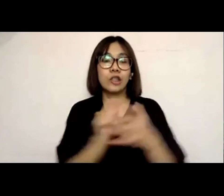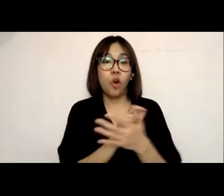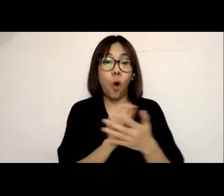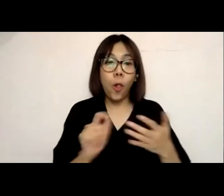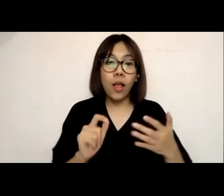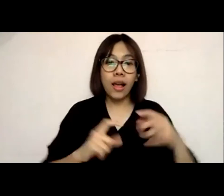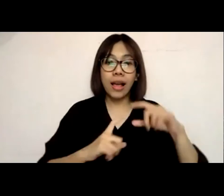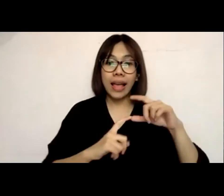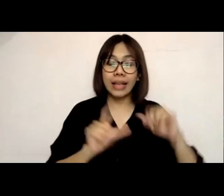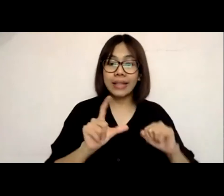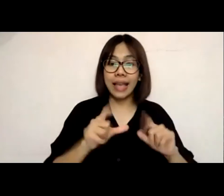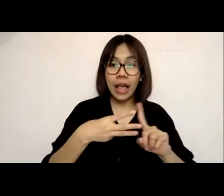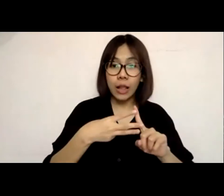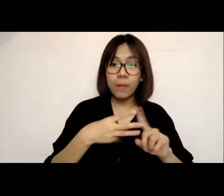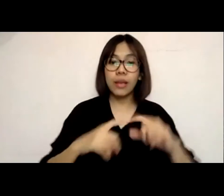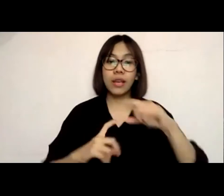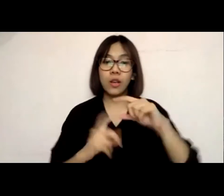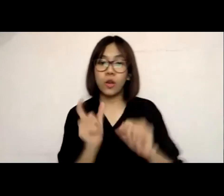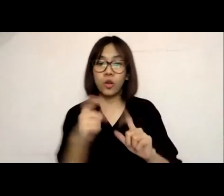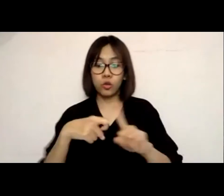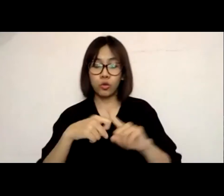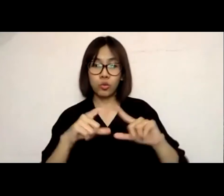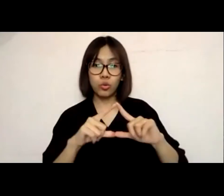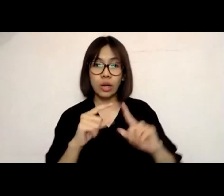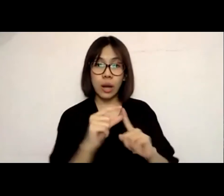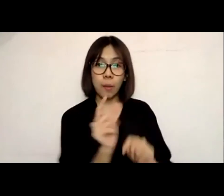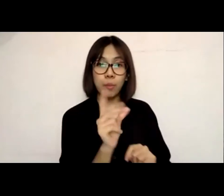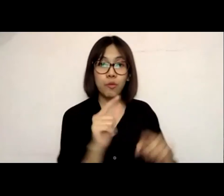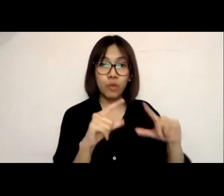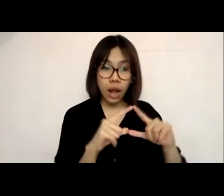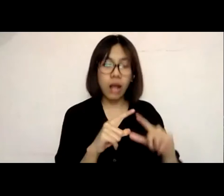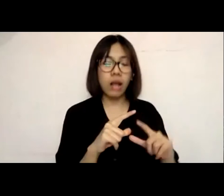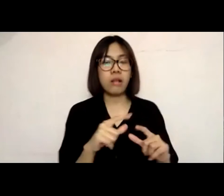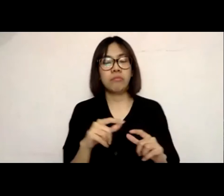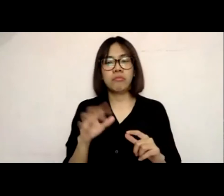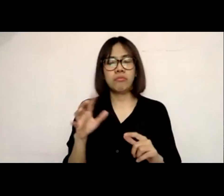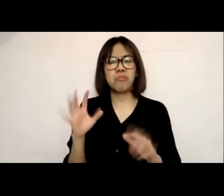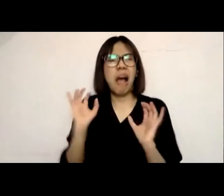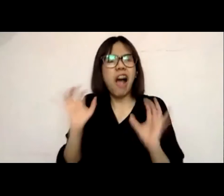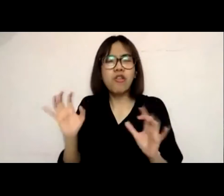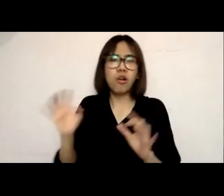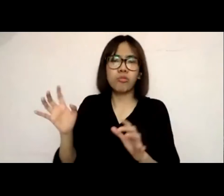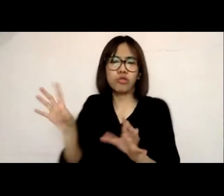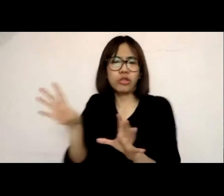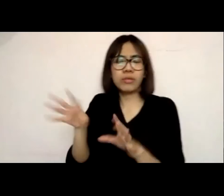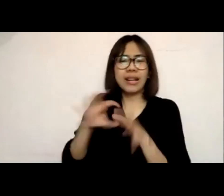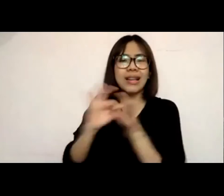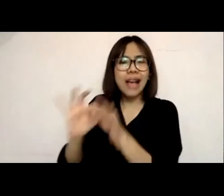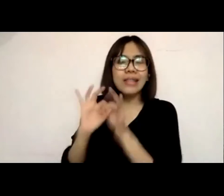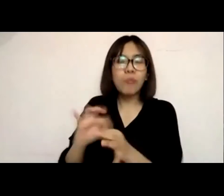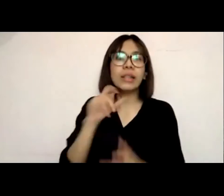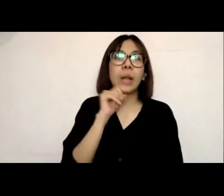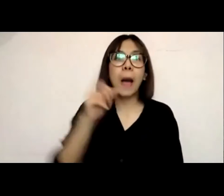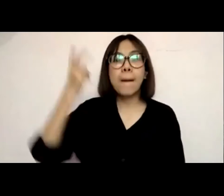sama baik dengan lembaga pemerintah maupun lembaga sosial, ya, baik oleh Dinas Pendidikan Provinsi